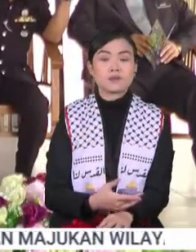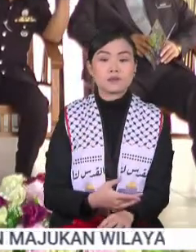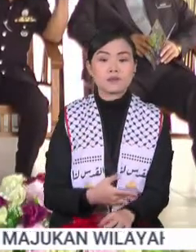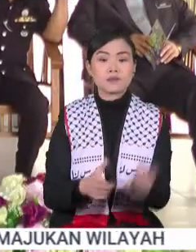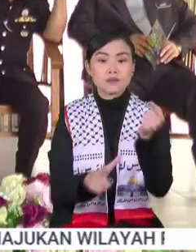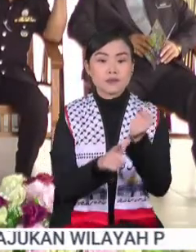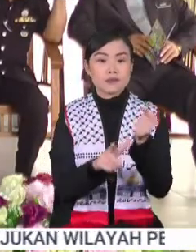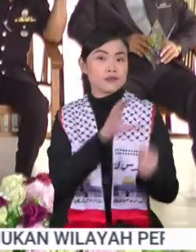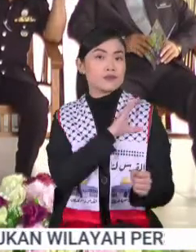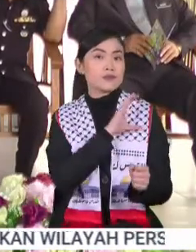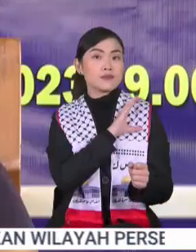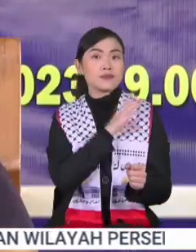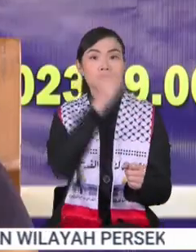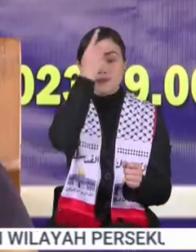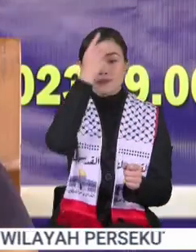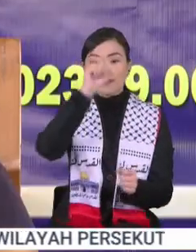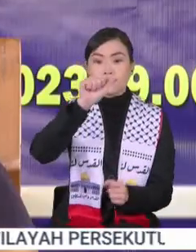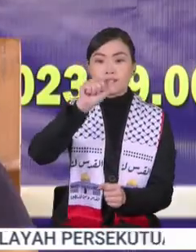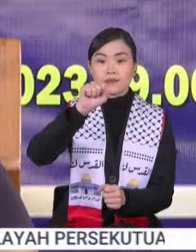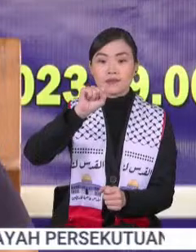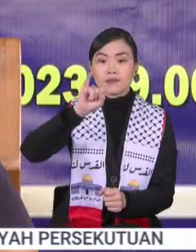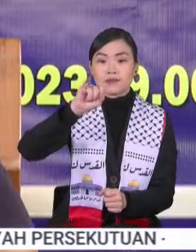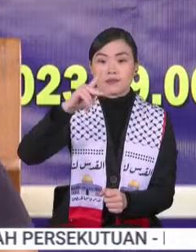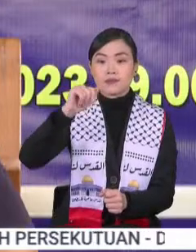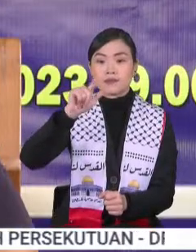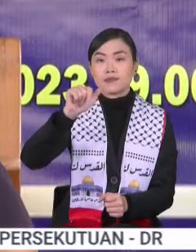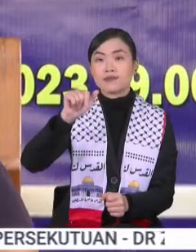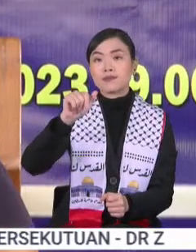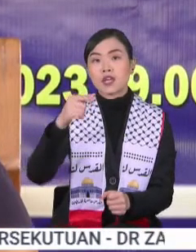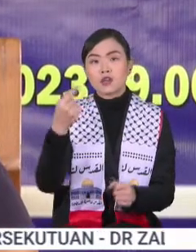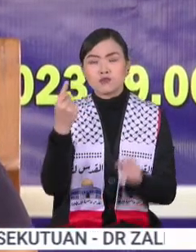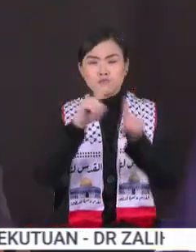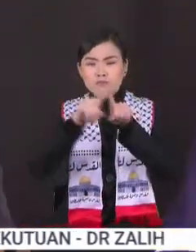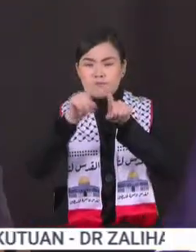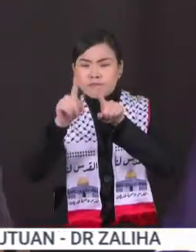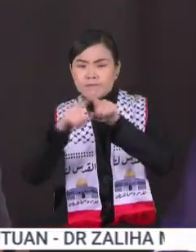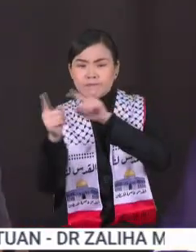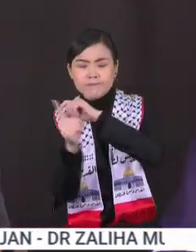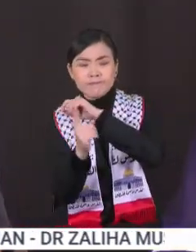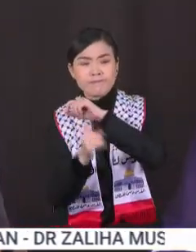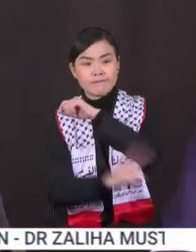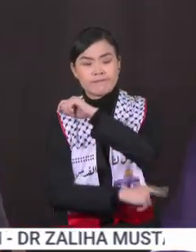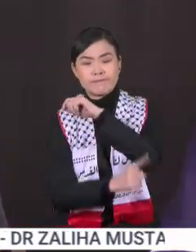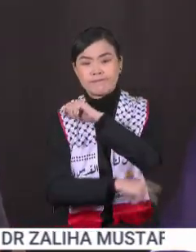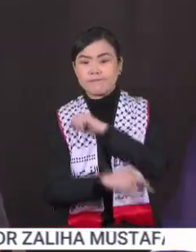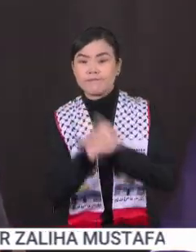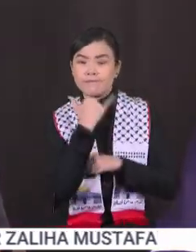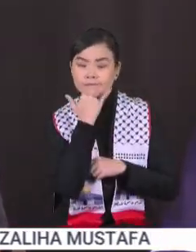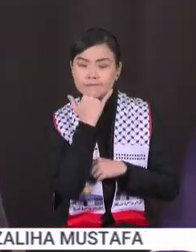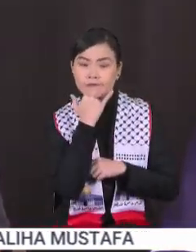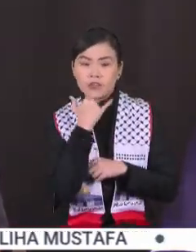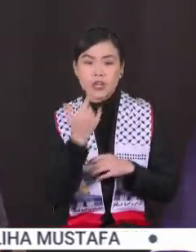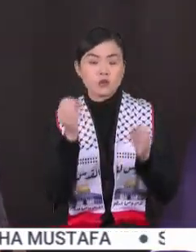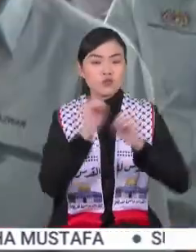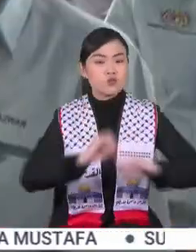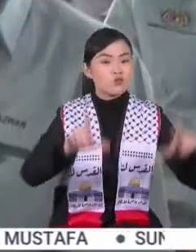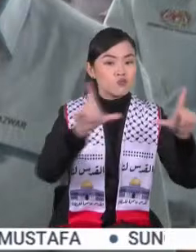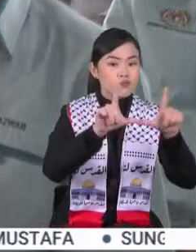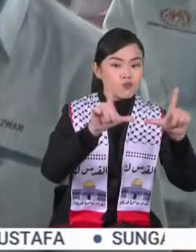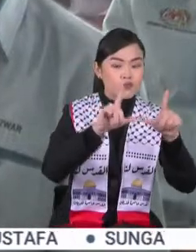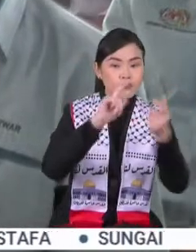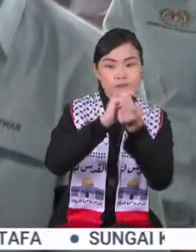timbalan ketua polis Selangor Datuk S siala Devi berkata antara kesalahan dikenal pasti tiada lesen memandu yang sah ubah suai